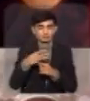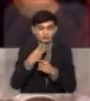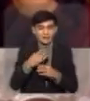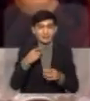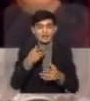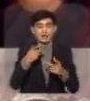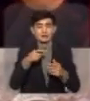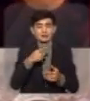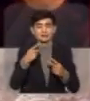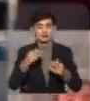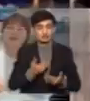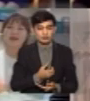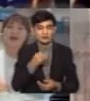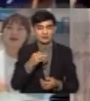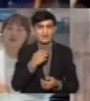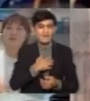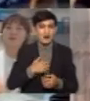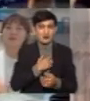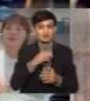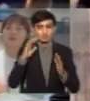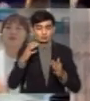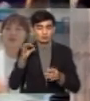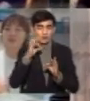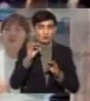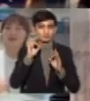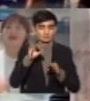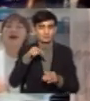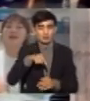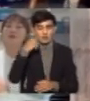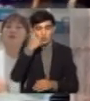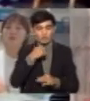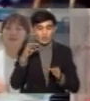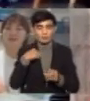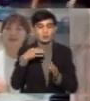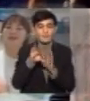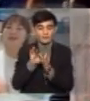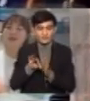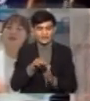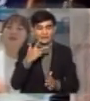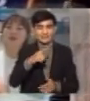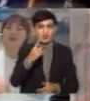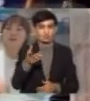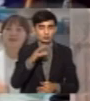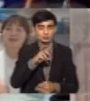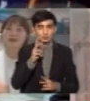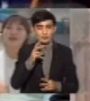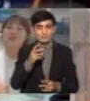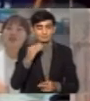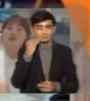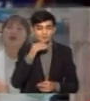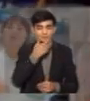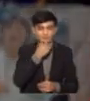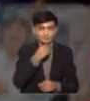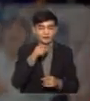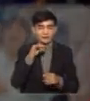сообщить, откуда вы, и рассказать о главном событии или достижении в уходящем году. Мы выберем 31 самую захватывающую историю и